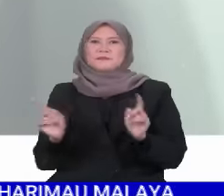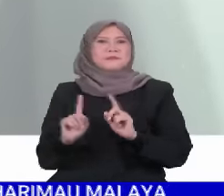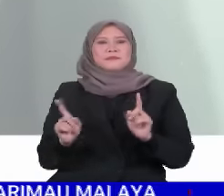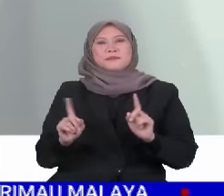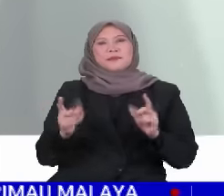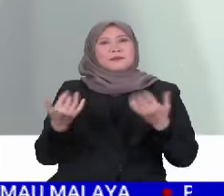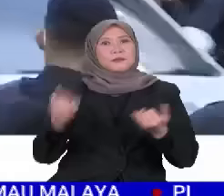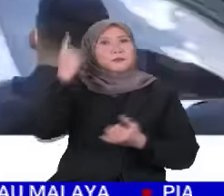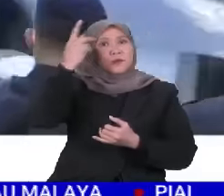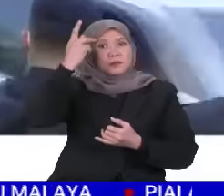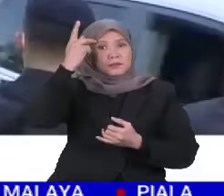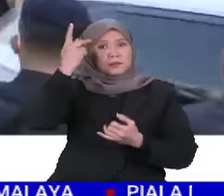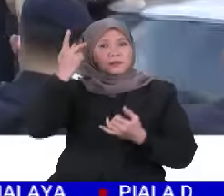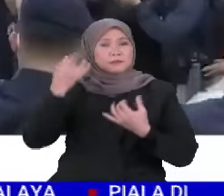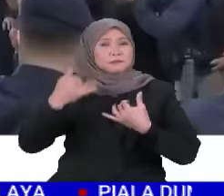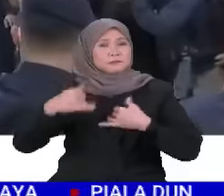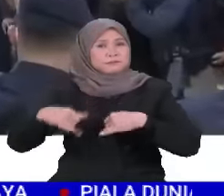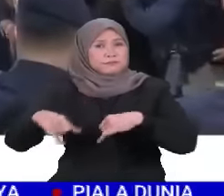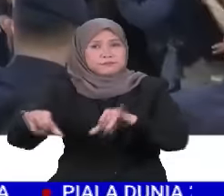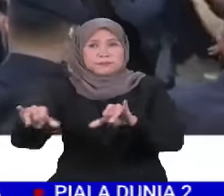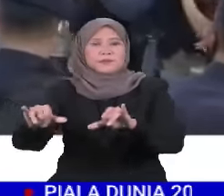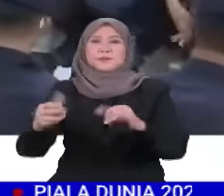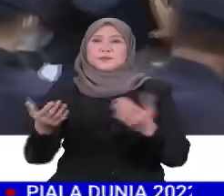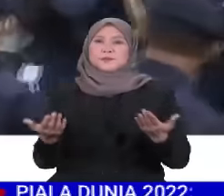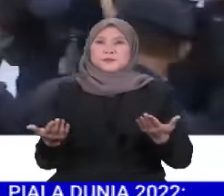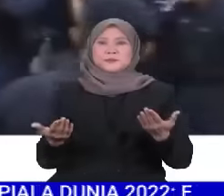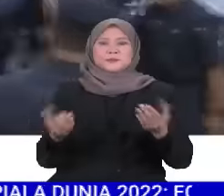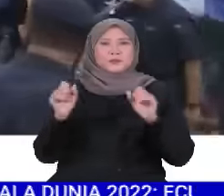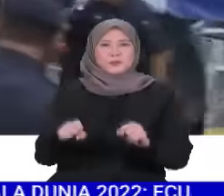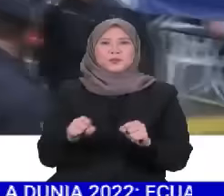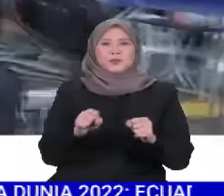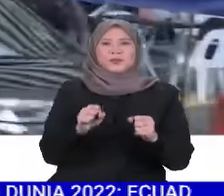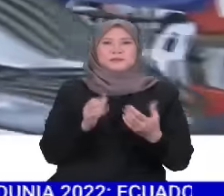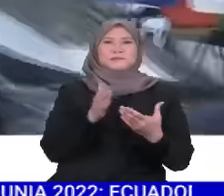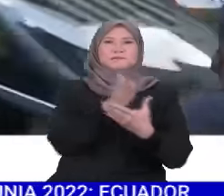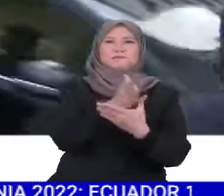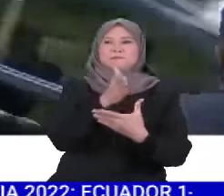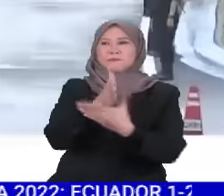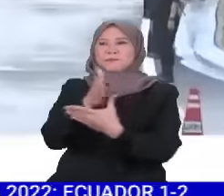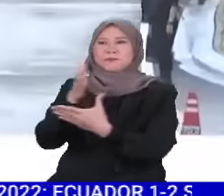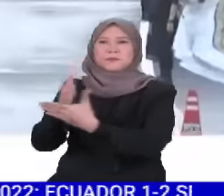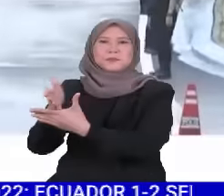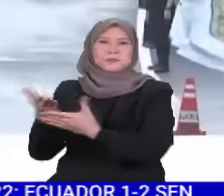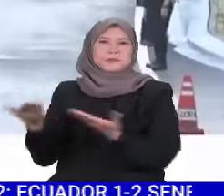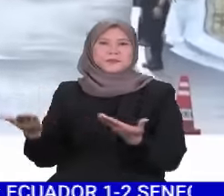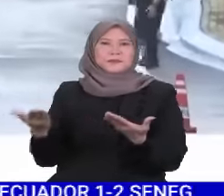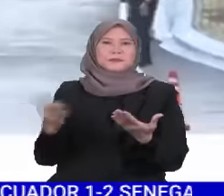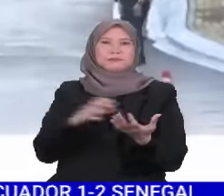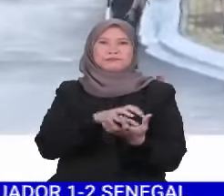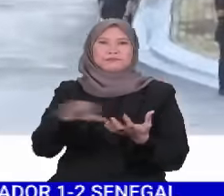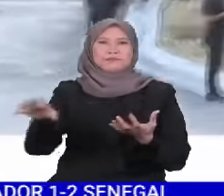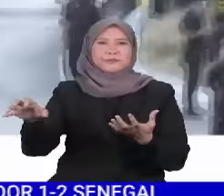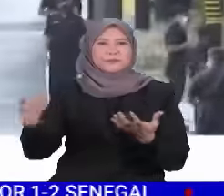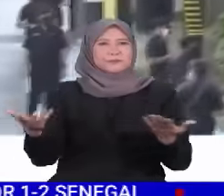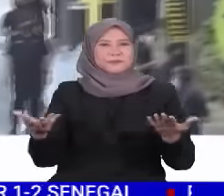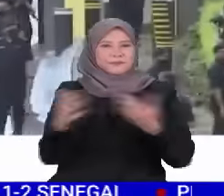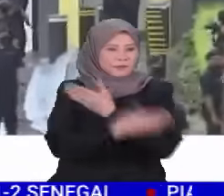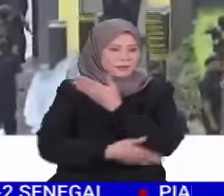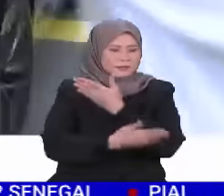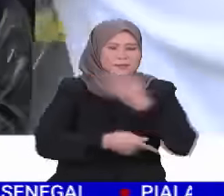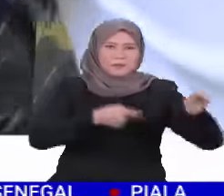bahawa politik King yang berterusan ini bukan saja boleh mengganggu urusan kehidupan kita mengganggu petakbiran kerajaan